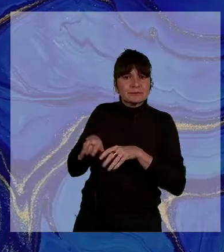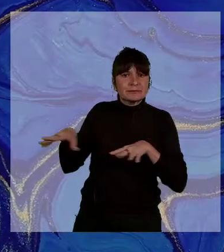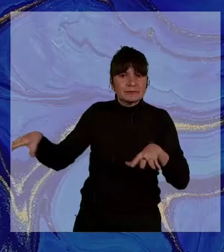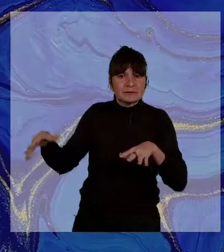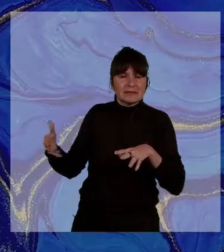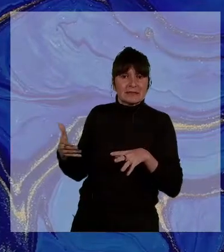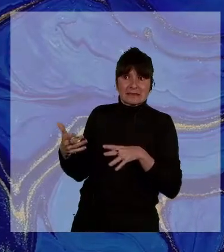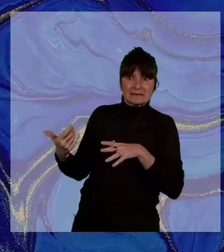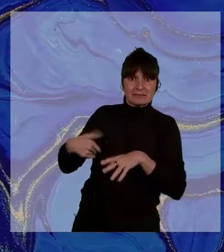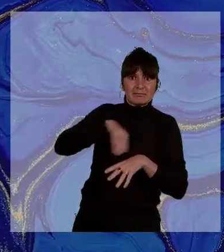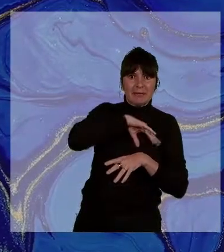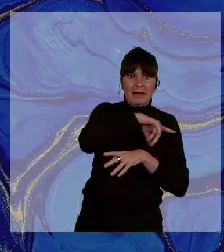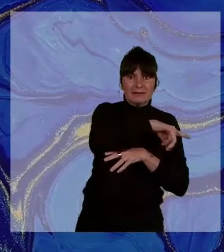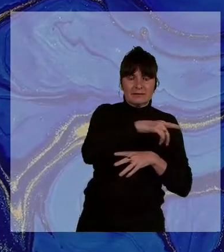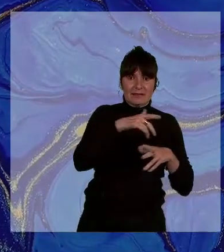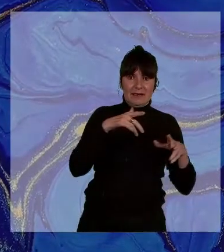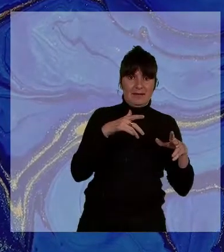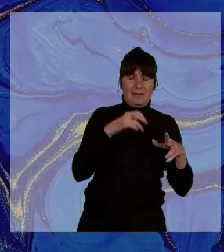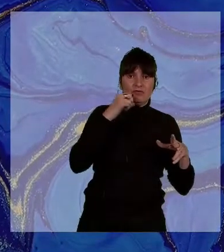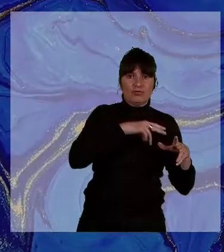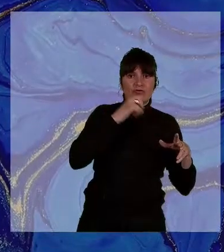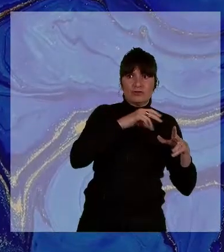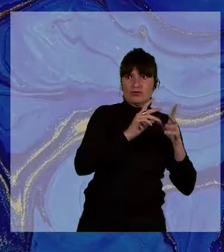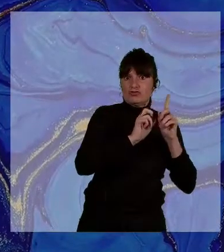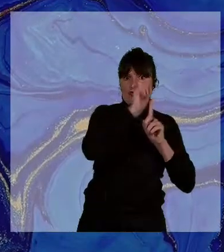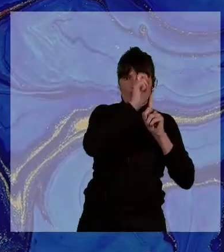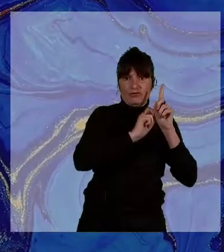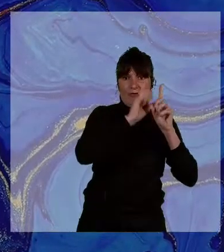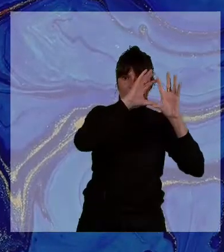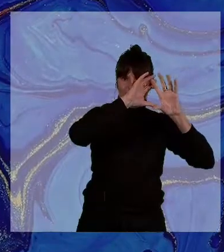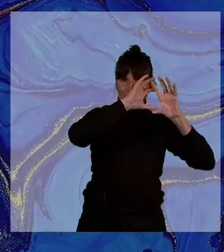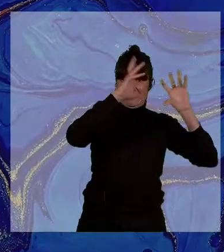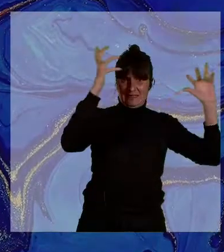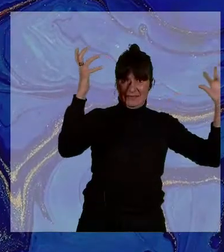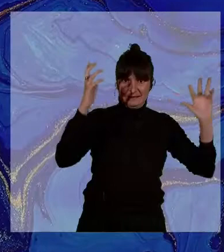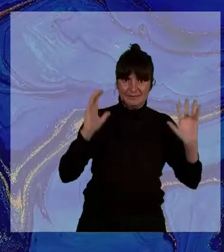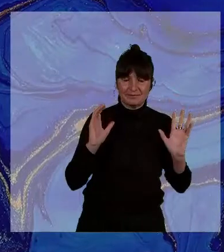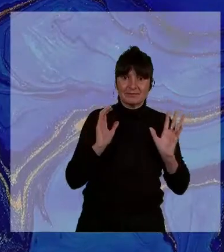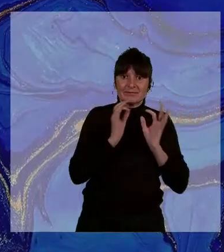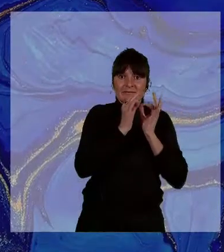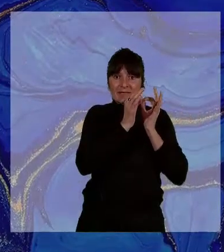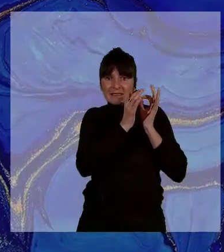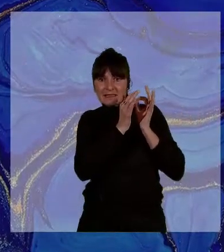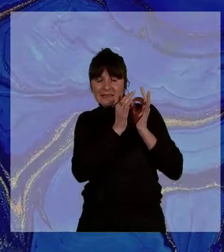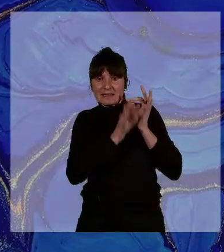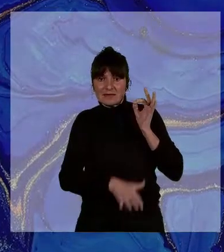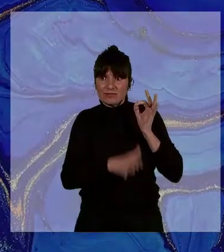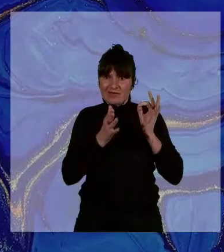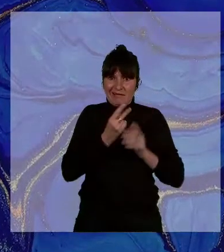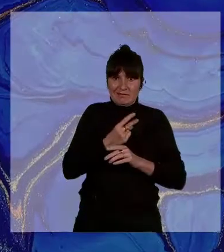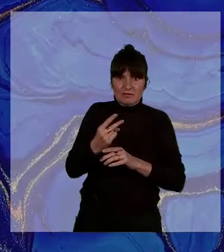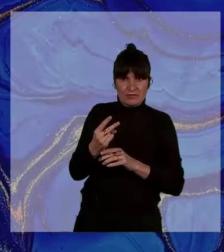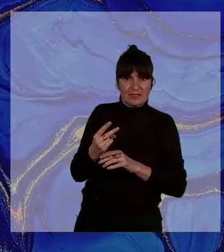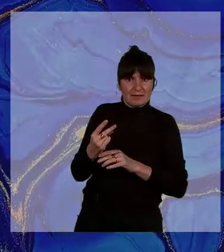cette épreuve climatique. Et cela met également en danger nos villes. Afin d'éviter